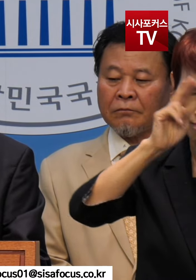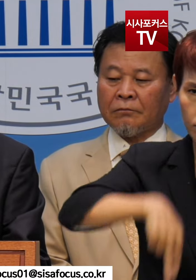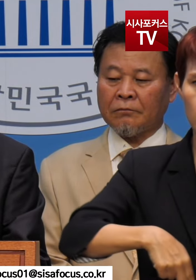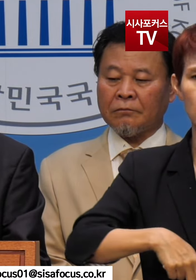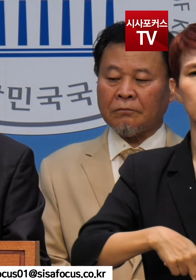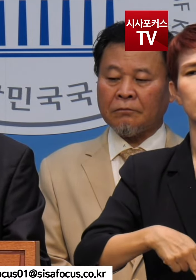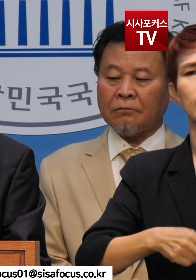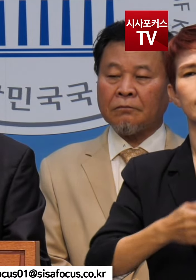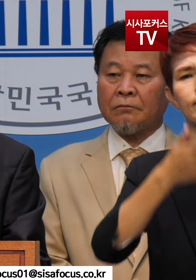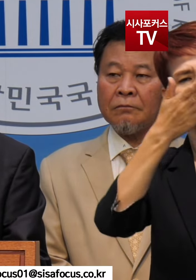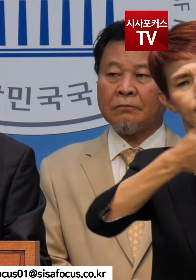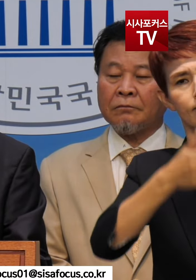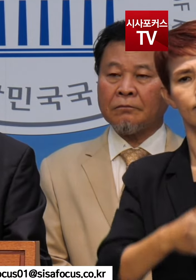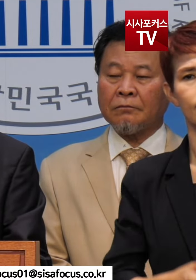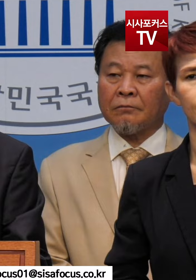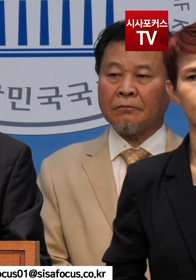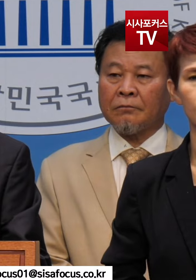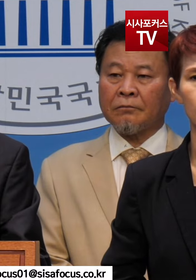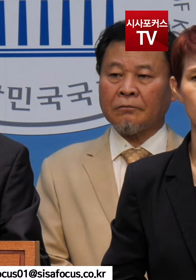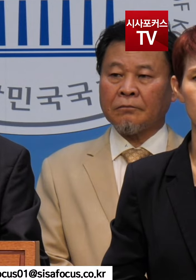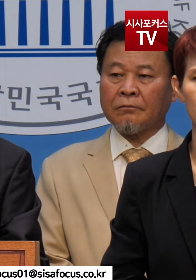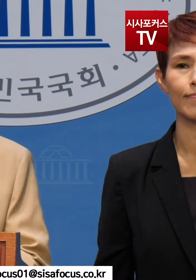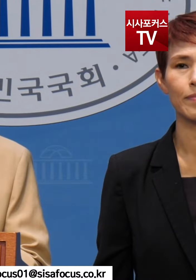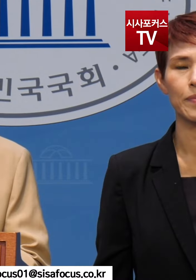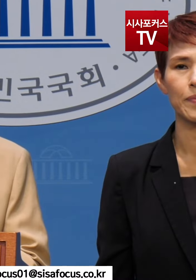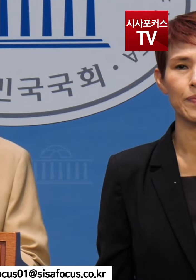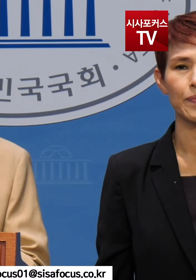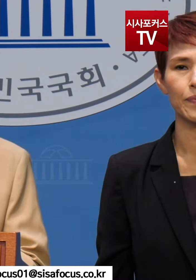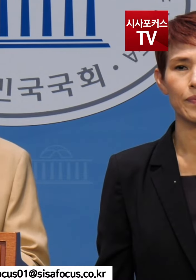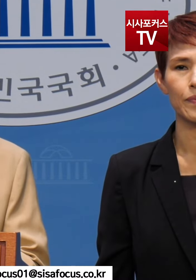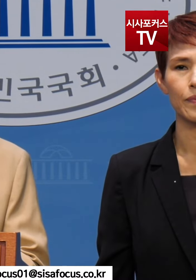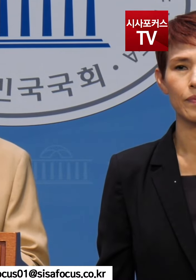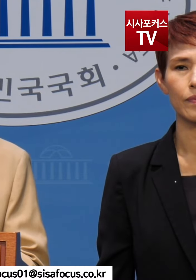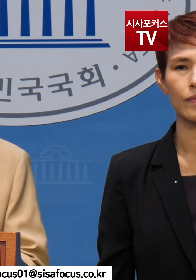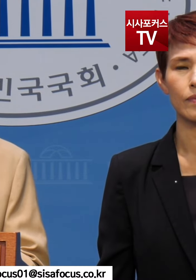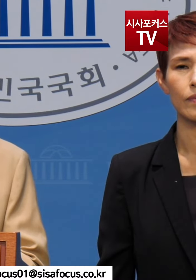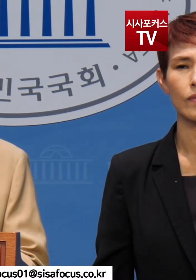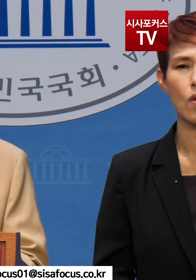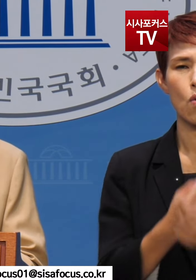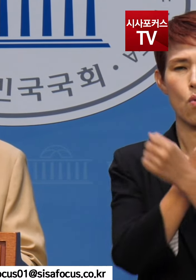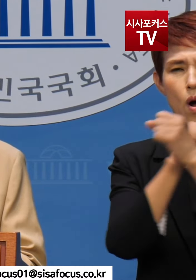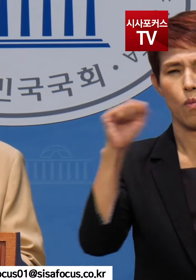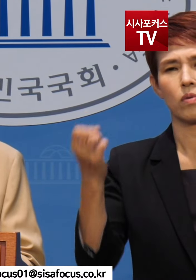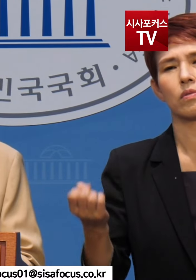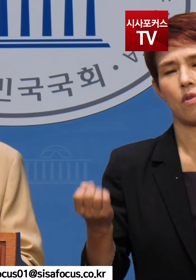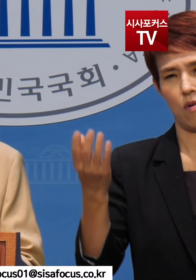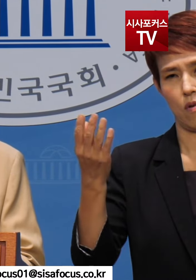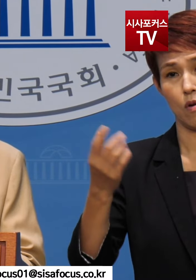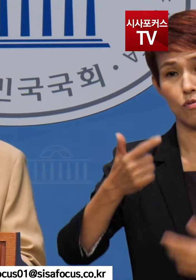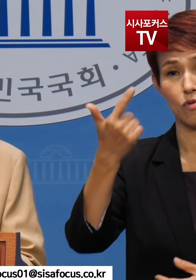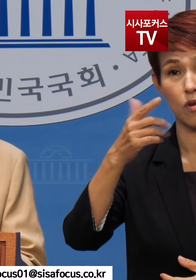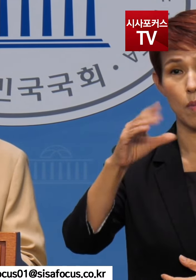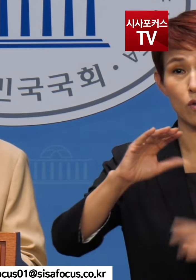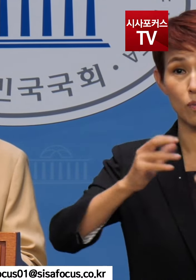속히 물러날 것을 엄중히 촉구한다. 광복절 6천만 국민에게 고함.